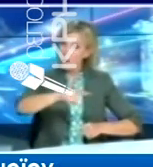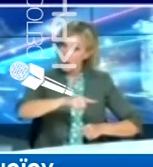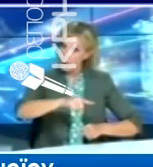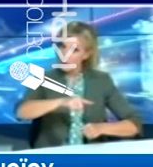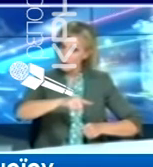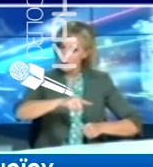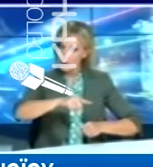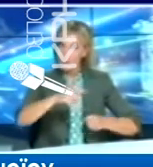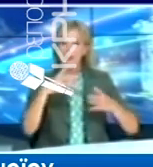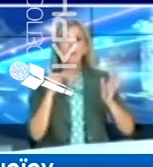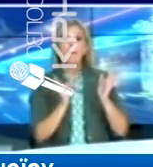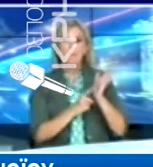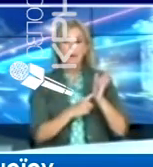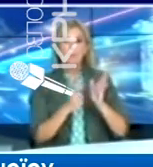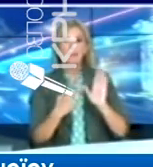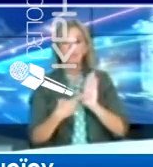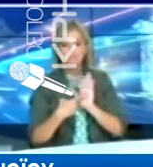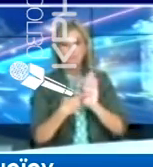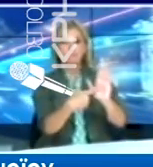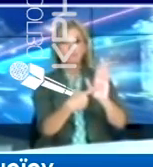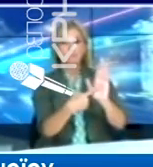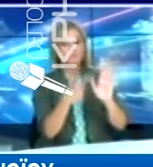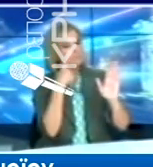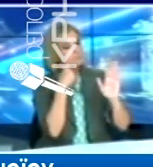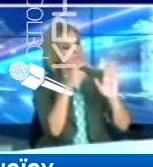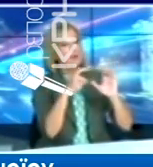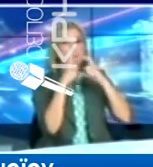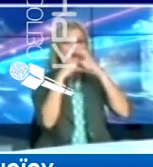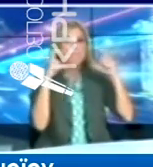σήμανση και υπενθύμηση για χρήση μάσκας.